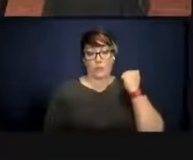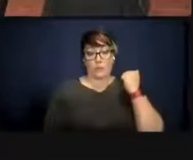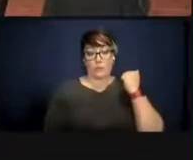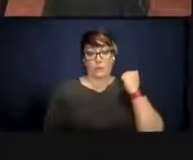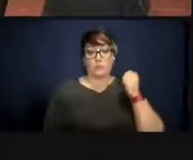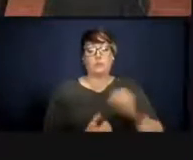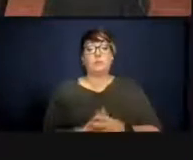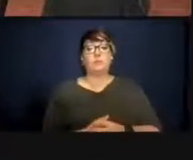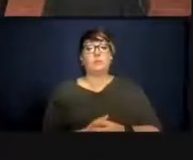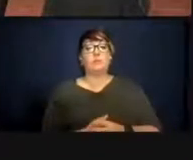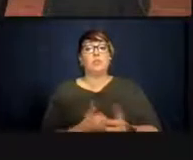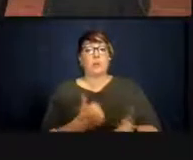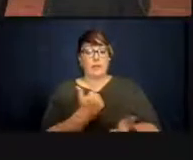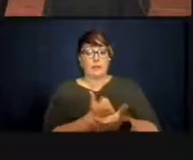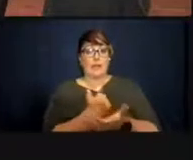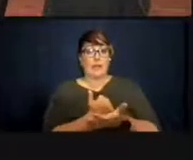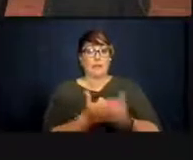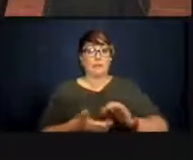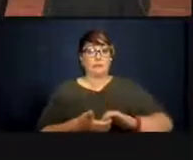mambo mengine ambayo